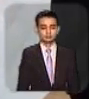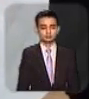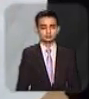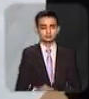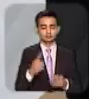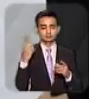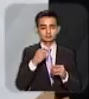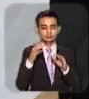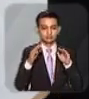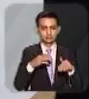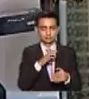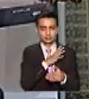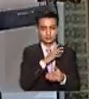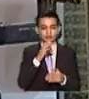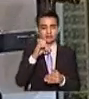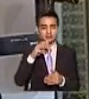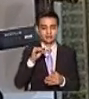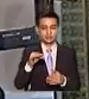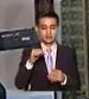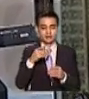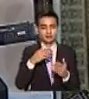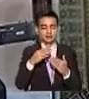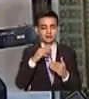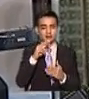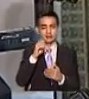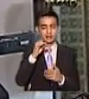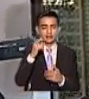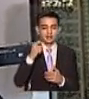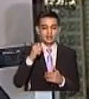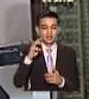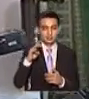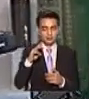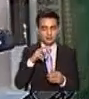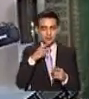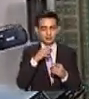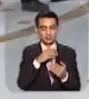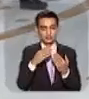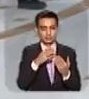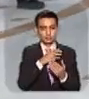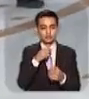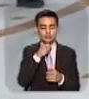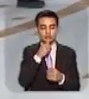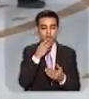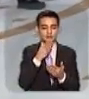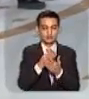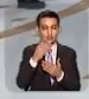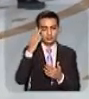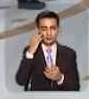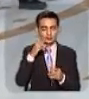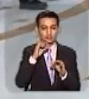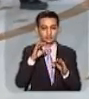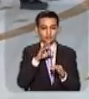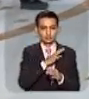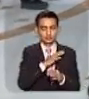Спустя неделю после обращения СМИ к Дариге Назарбаевой председатель исполкома Конгресса журналистов озвучила свое мнение о